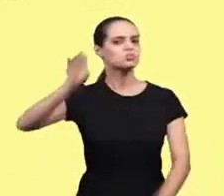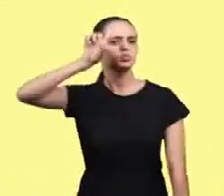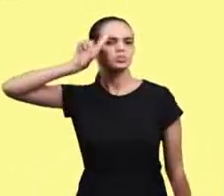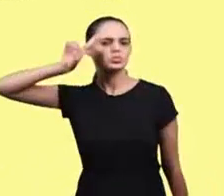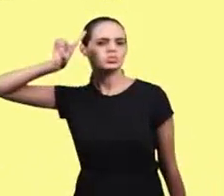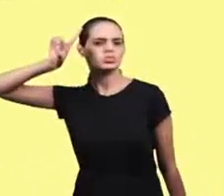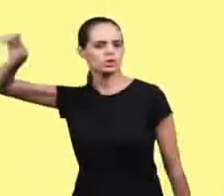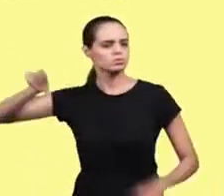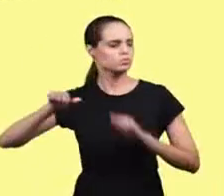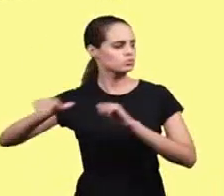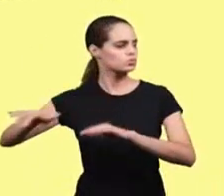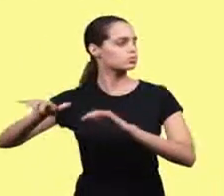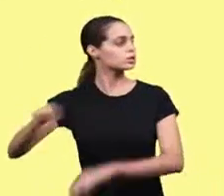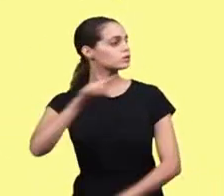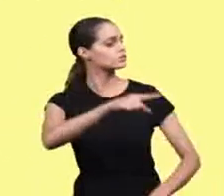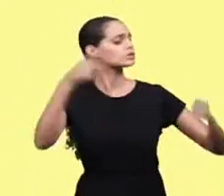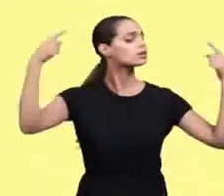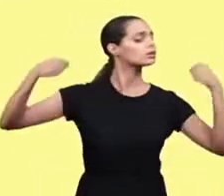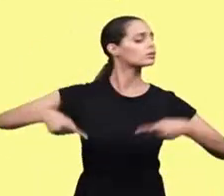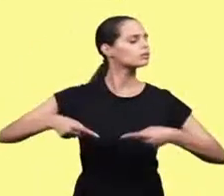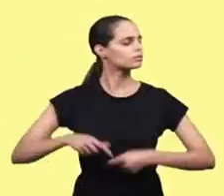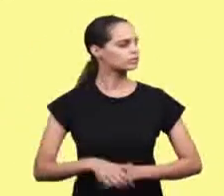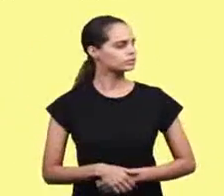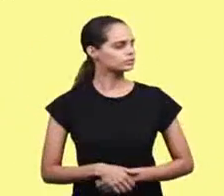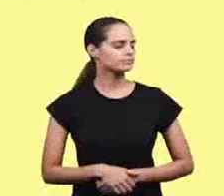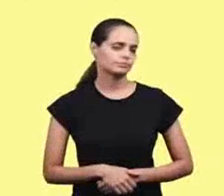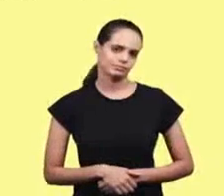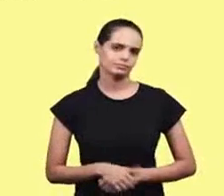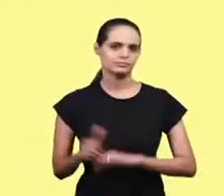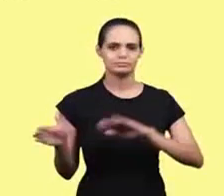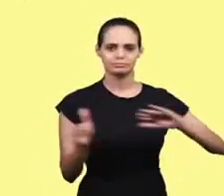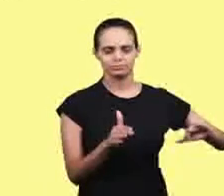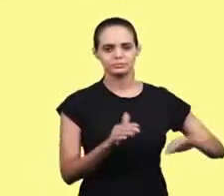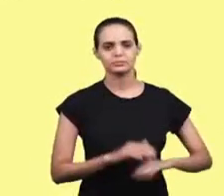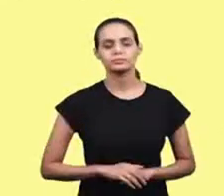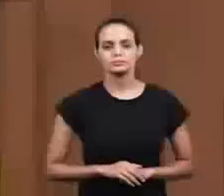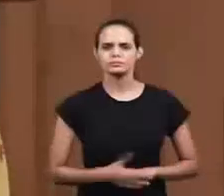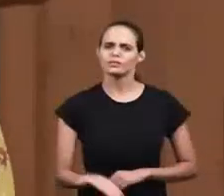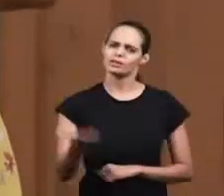Herrn Zebaut, des Gottes des Heeres Israels, den du verhöhnt hast.